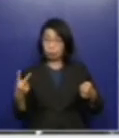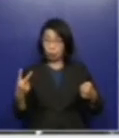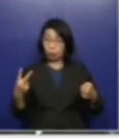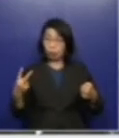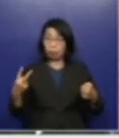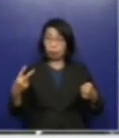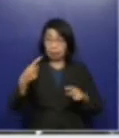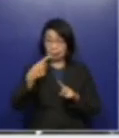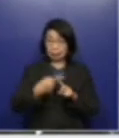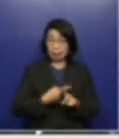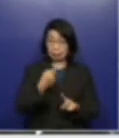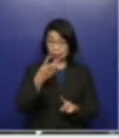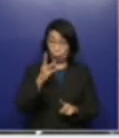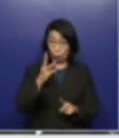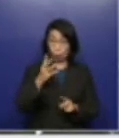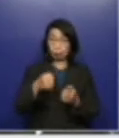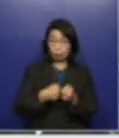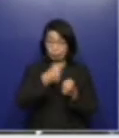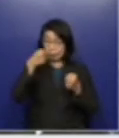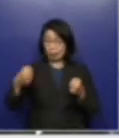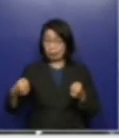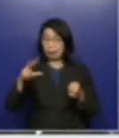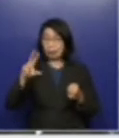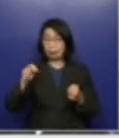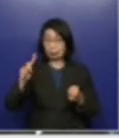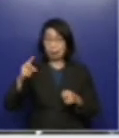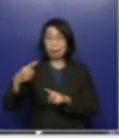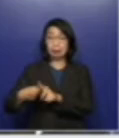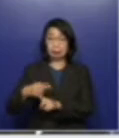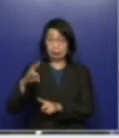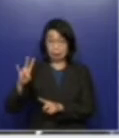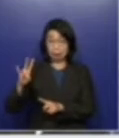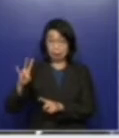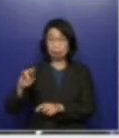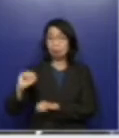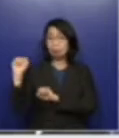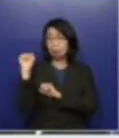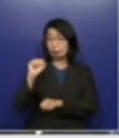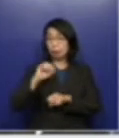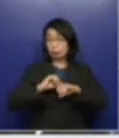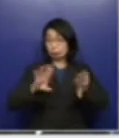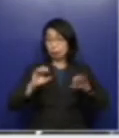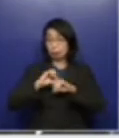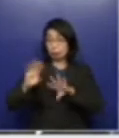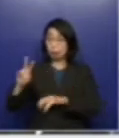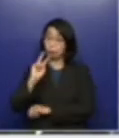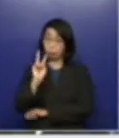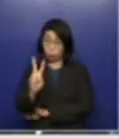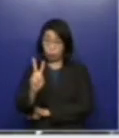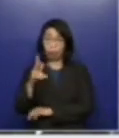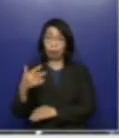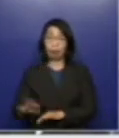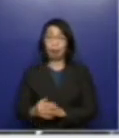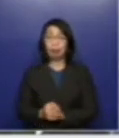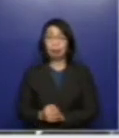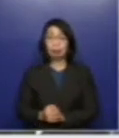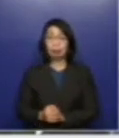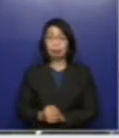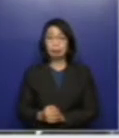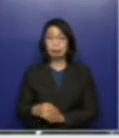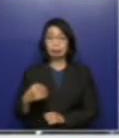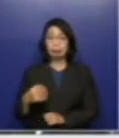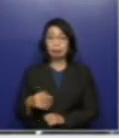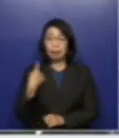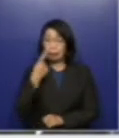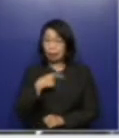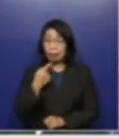จบไปขอขยายระยะเวลาไปถึง31กรกฎาออกประกาศใหม่ทั้งหมดบรรดาอะไรที่สั่งไว้ให้กลับมาได้